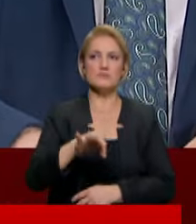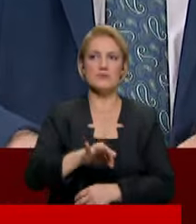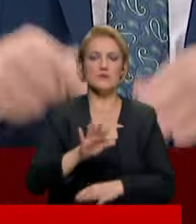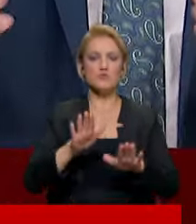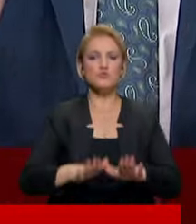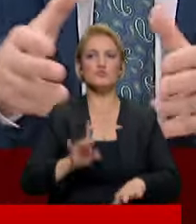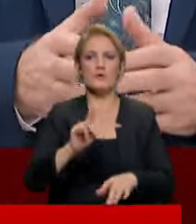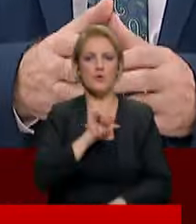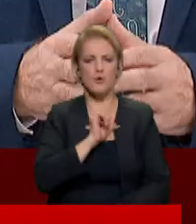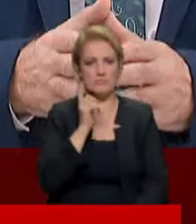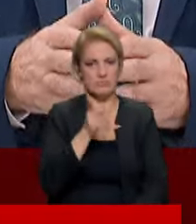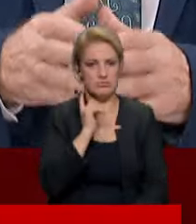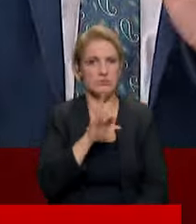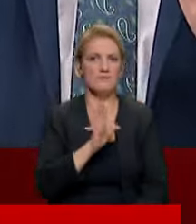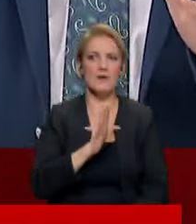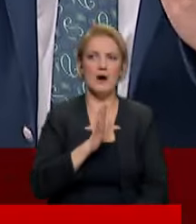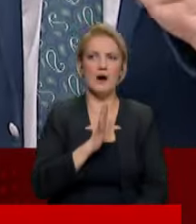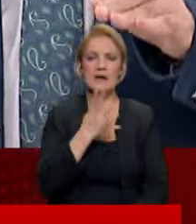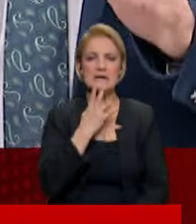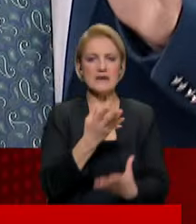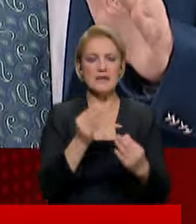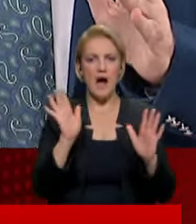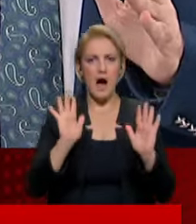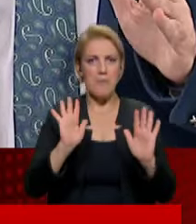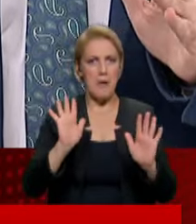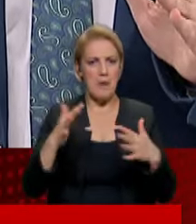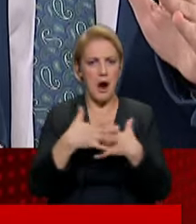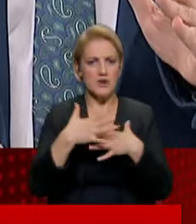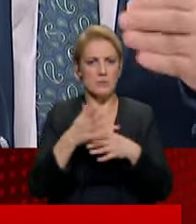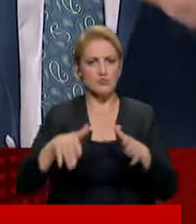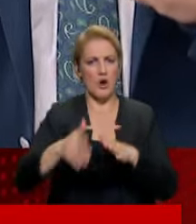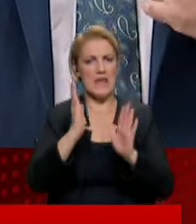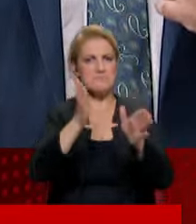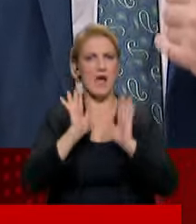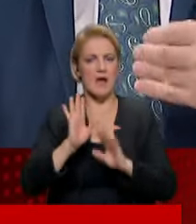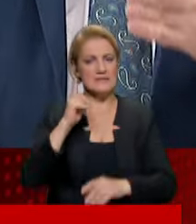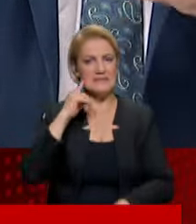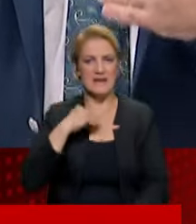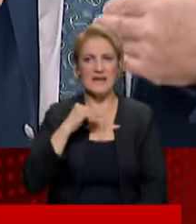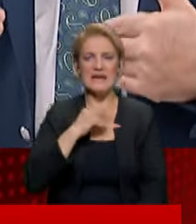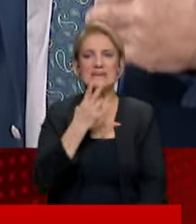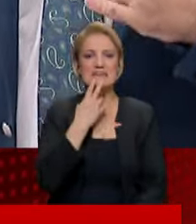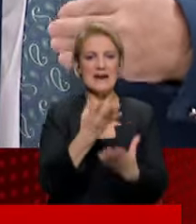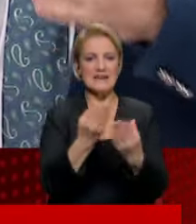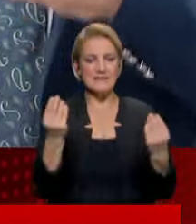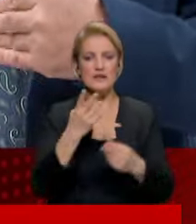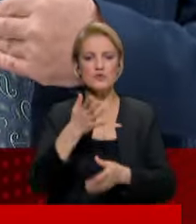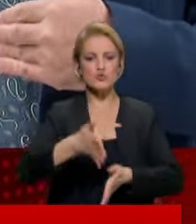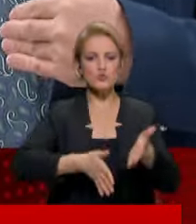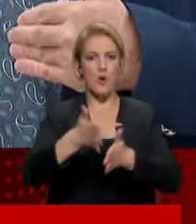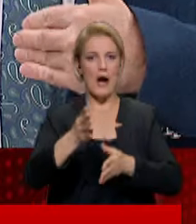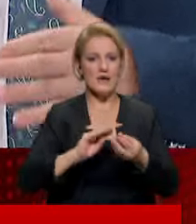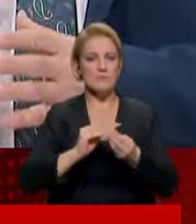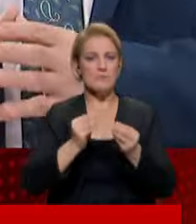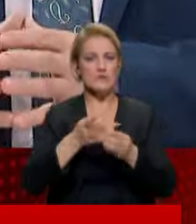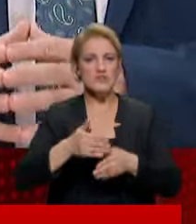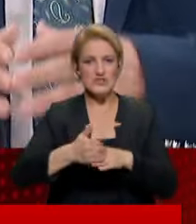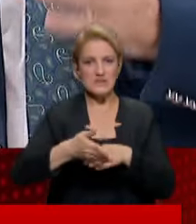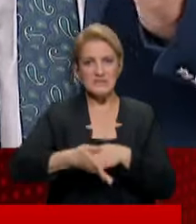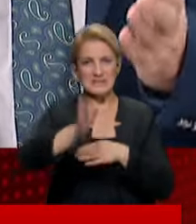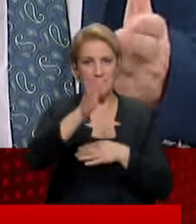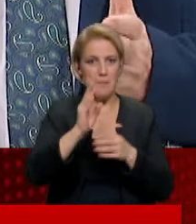durmadan bir korkutma var kadınlar Aman akşam sokağa çıkmasın sanki yani kadınların sokağa çıkması sorunmuş gibi işte